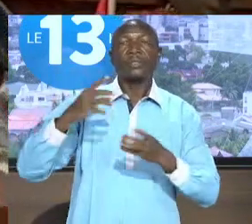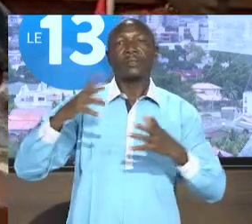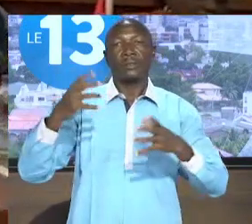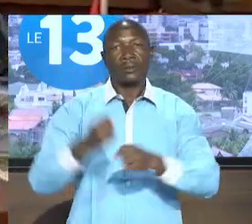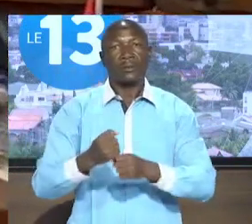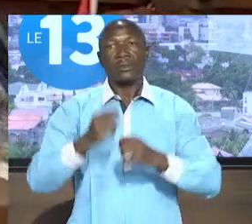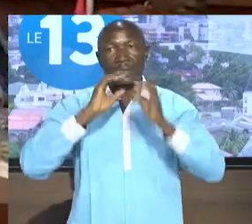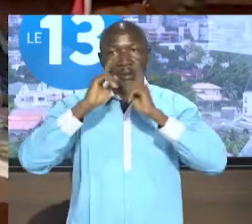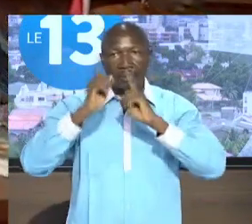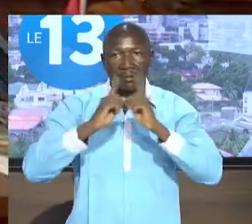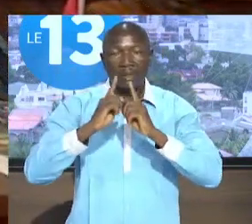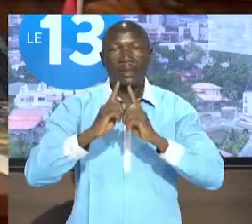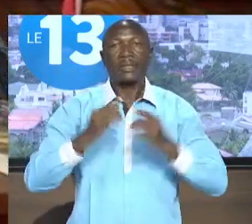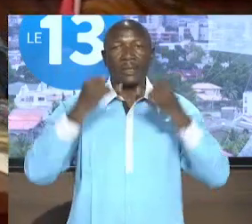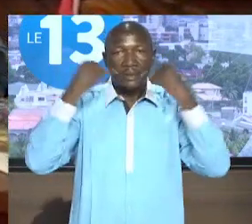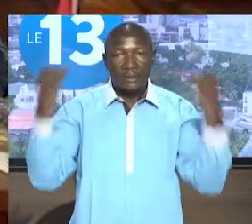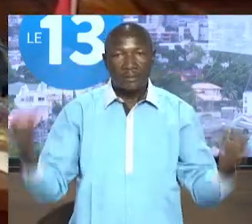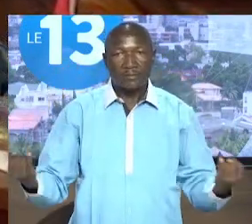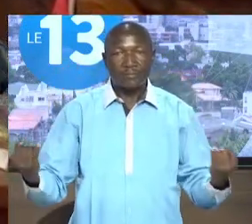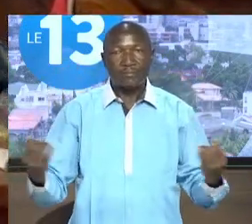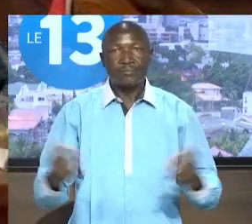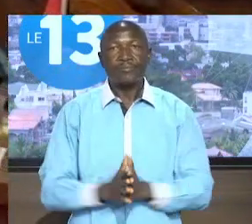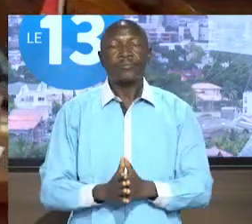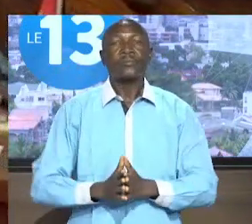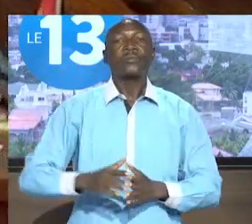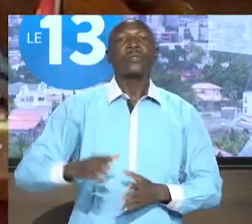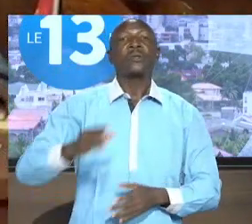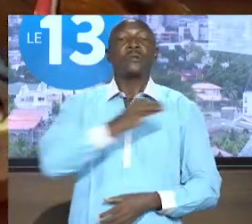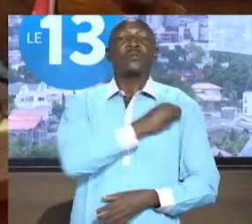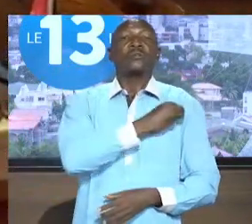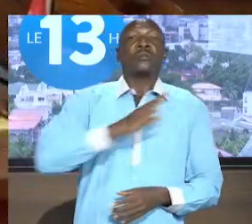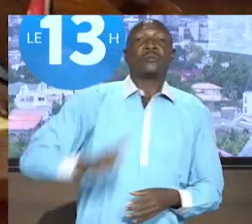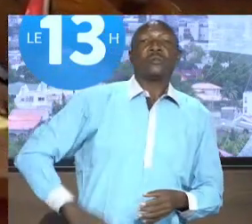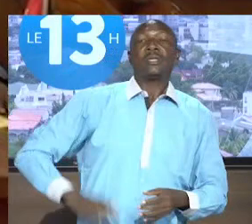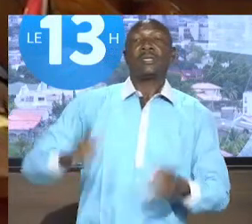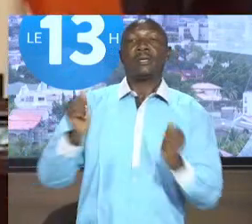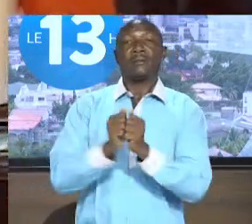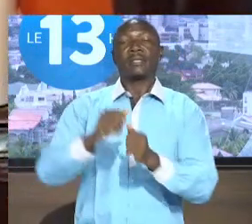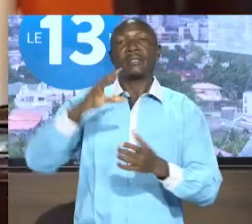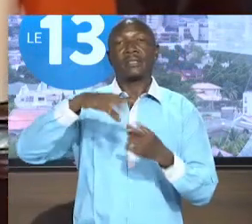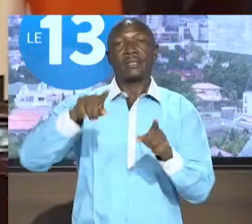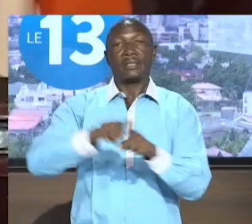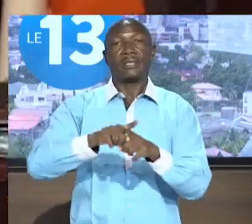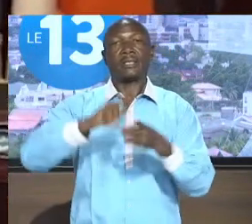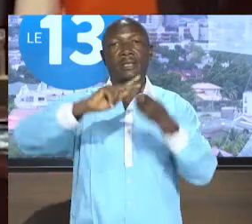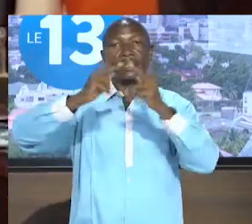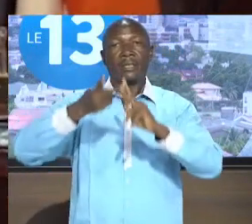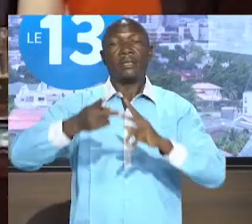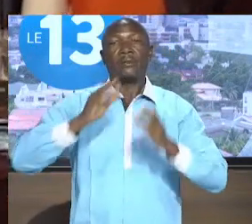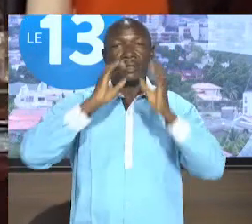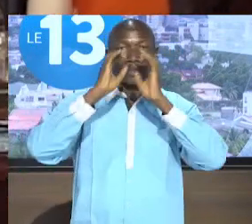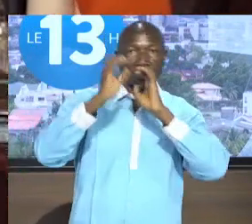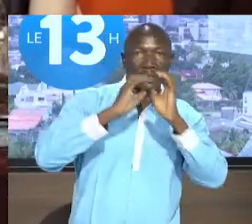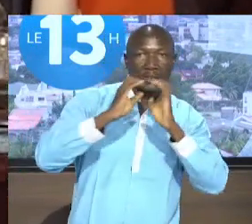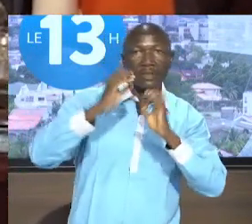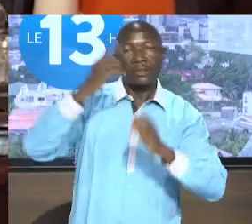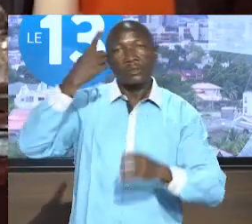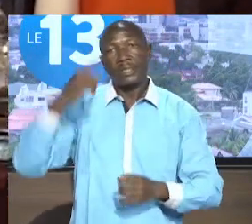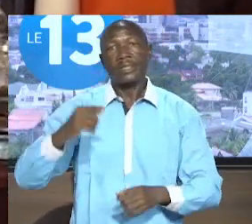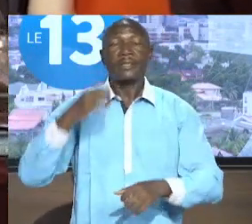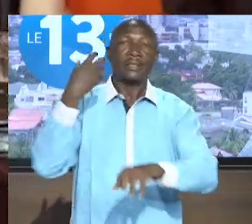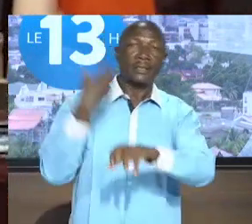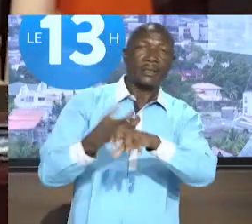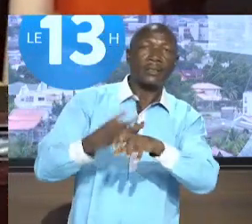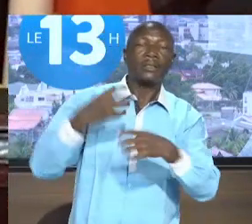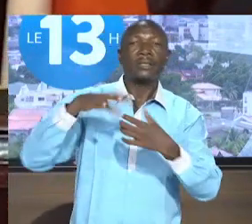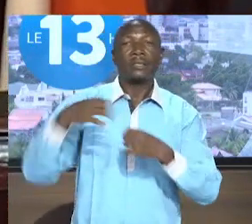les débats et interventions. Ousmane Bougouma et ses pairs vont également échanger sur les enjeux de la